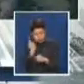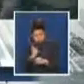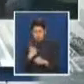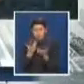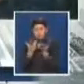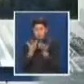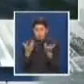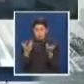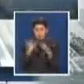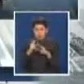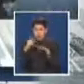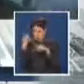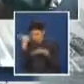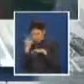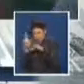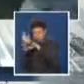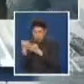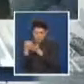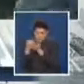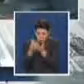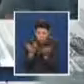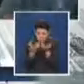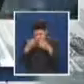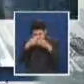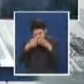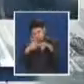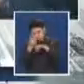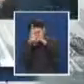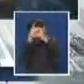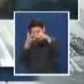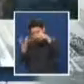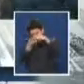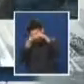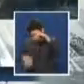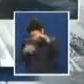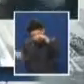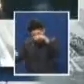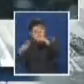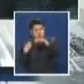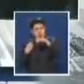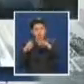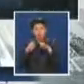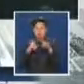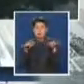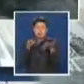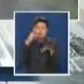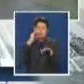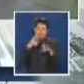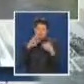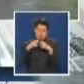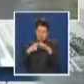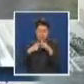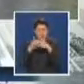ทั่งแม้กระทั่งมีการเอาเฮลิคอปเตอร์ไปใช้เพื่อหย่อนของลงไปก่อนนะครับอย่างนี้เป็นต้นก็เป็นเรื่องปกติธรรมดานะครับแต่